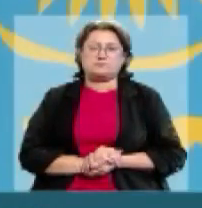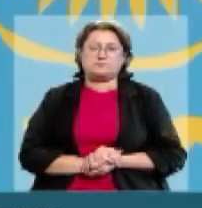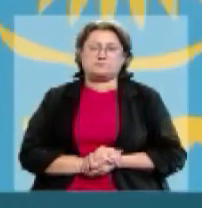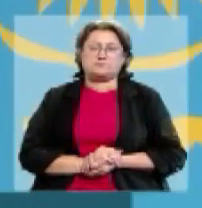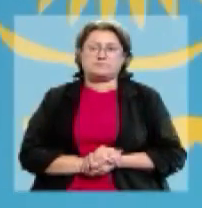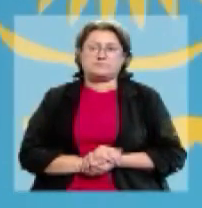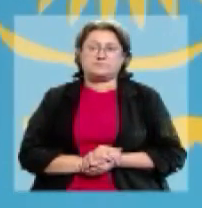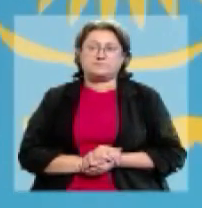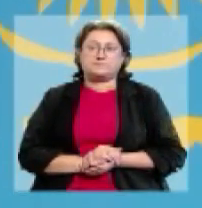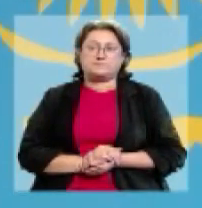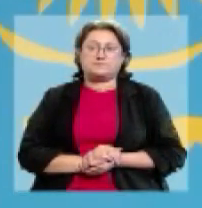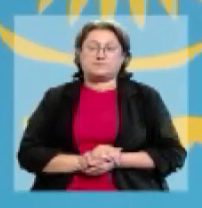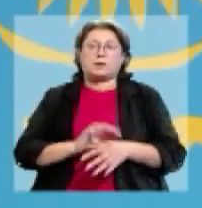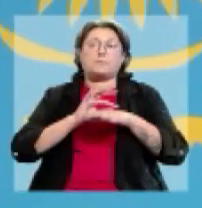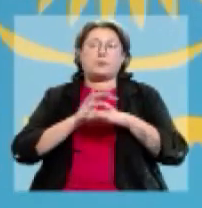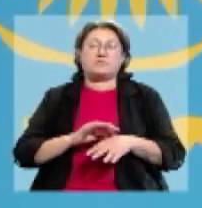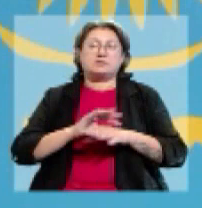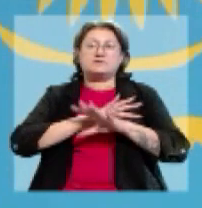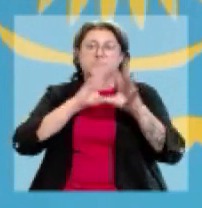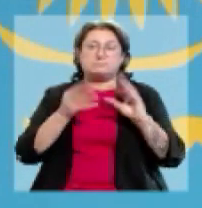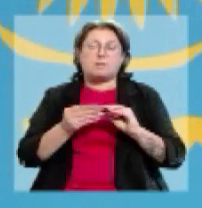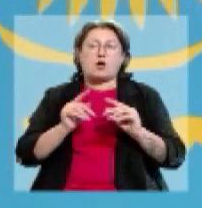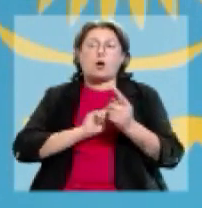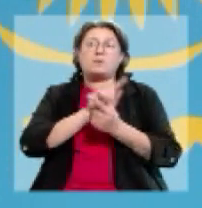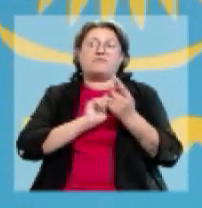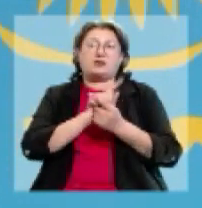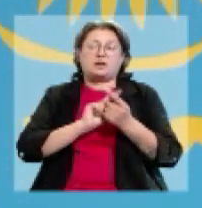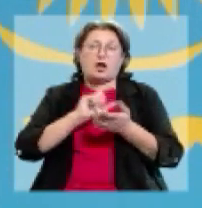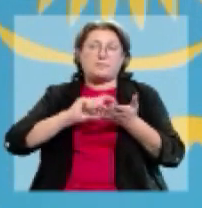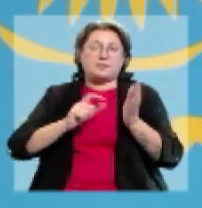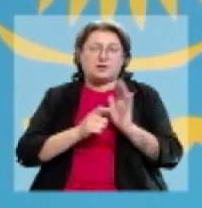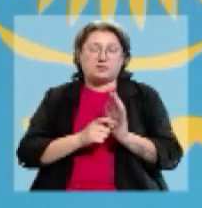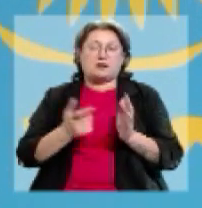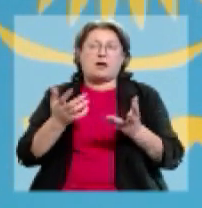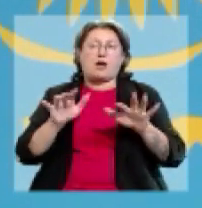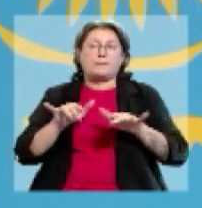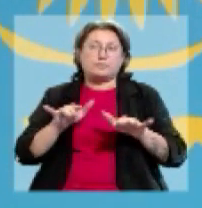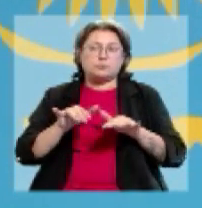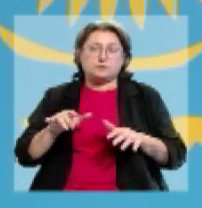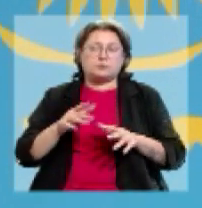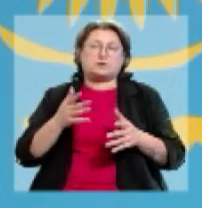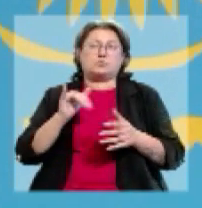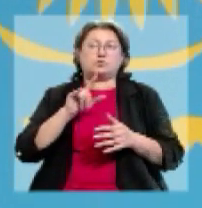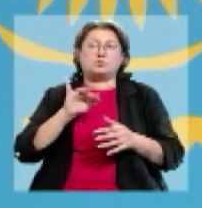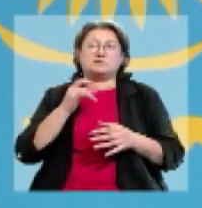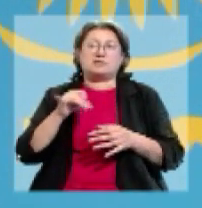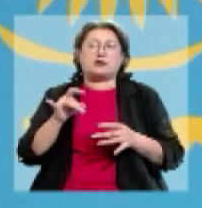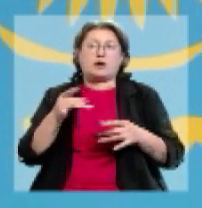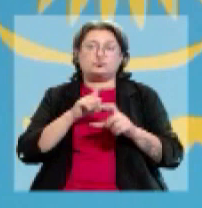Ұзынкөл ауданының номер бірінші мектептің жабдықтау жаңа тірек мектебі ретінде